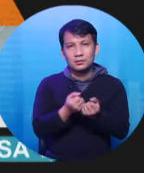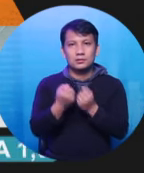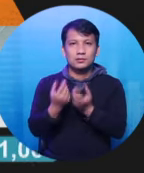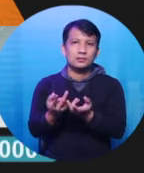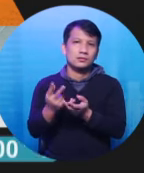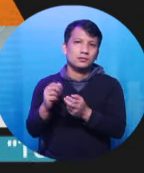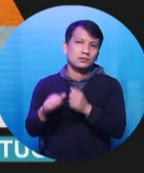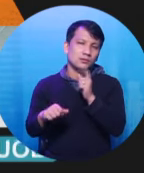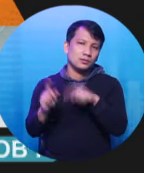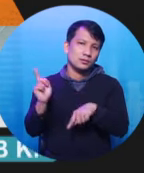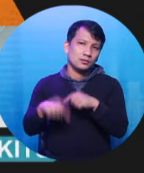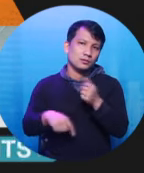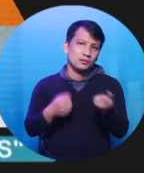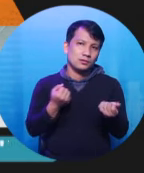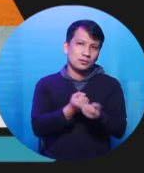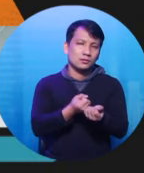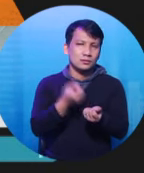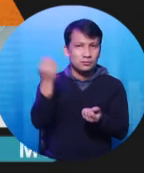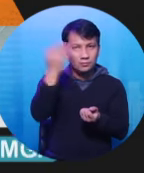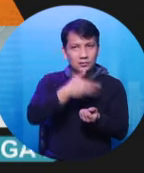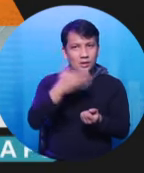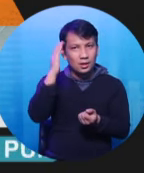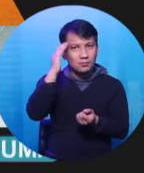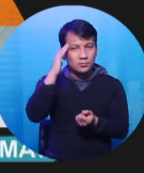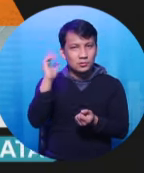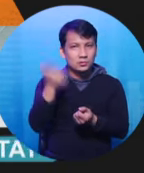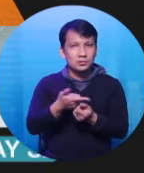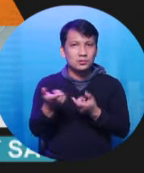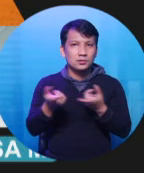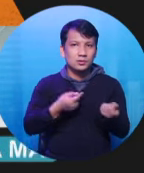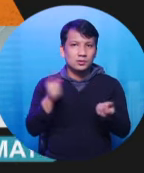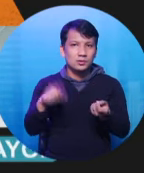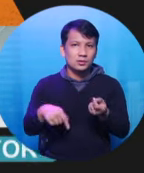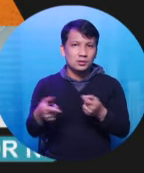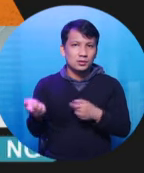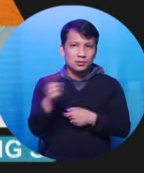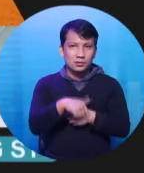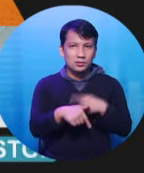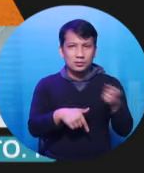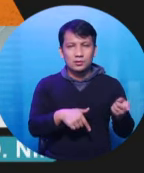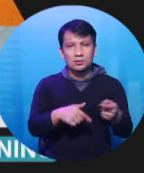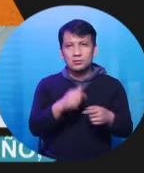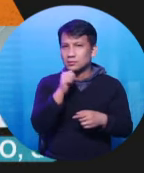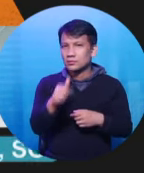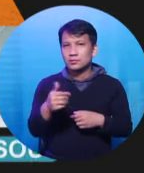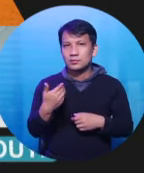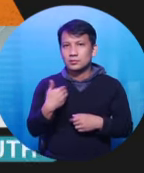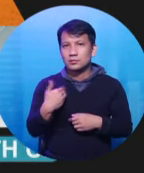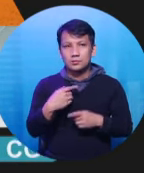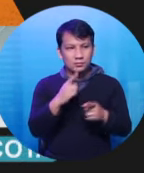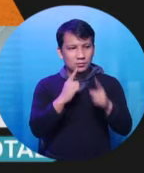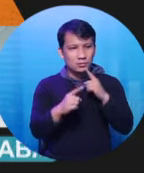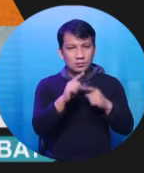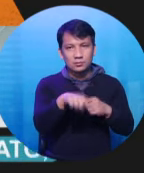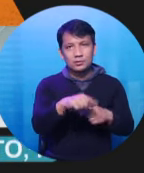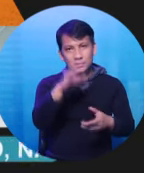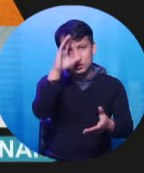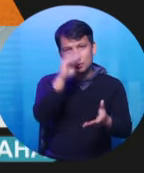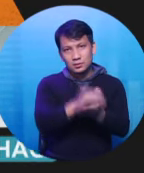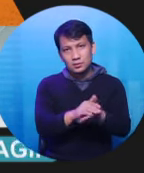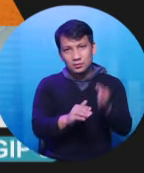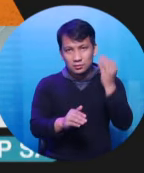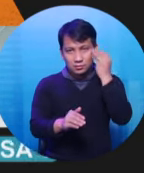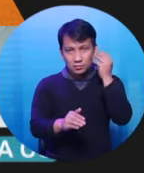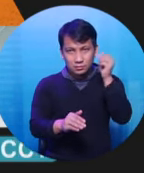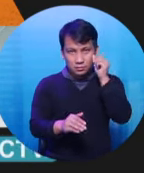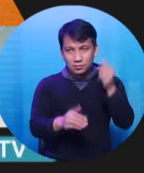sila, alam ko po lahat eh. Alam ko po lahat ng mga pinag-usapan nila. Kasi ayaw na ayaw niya na magkakausap kami ng asawa ko or magkukontak